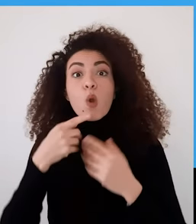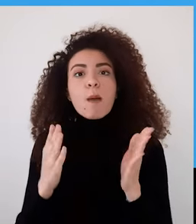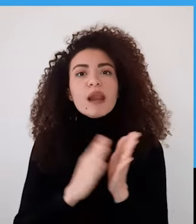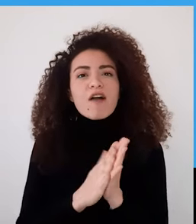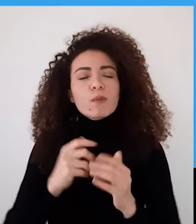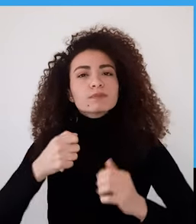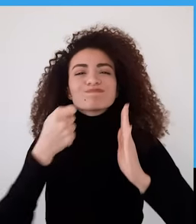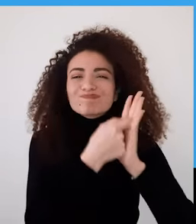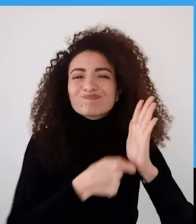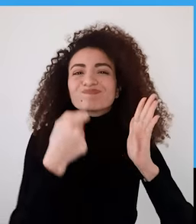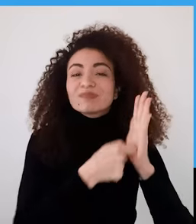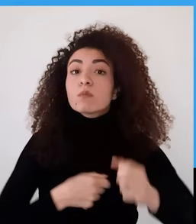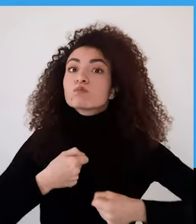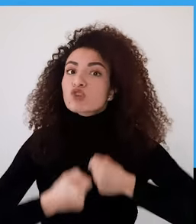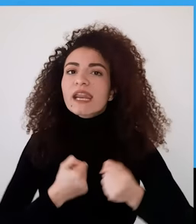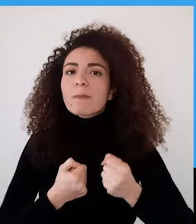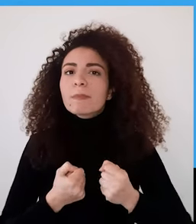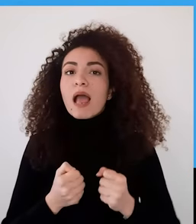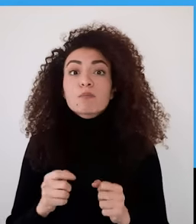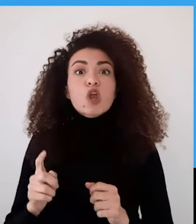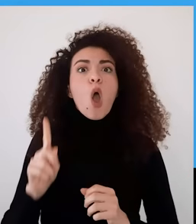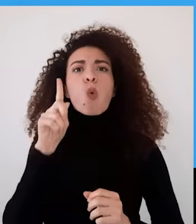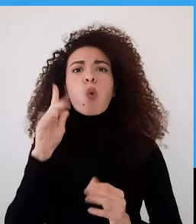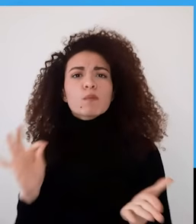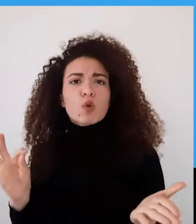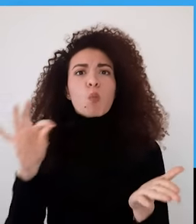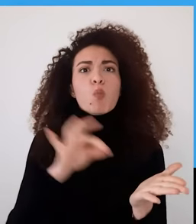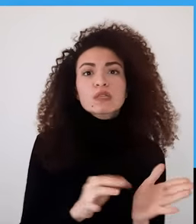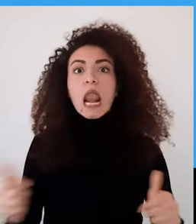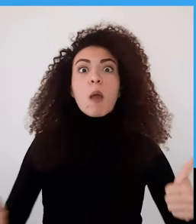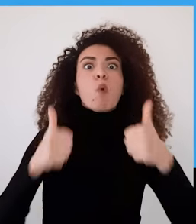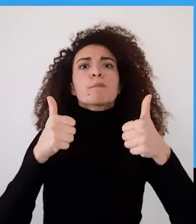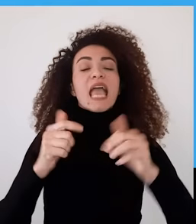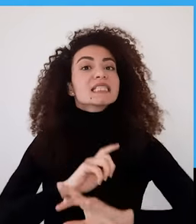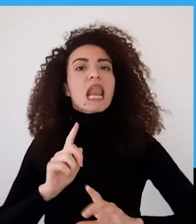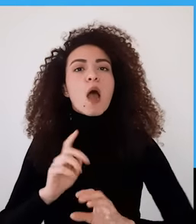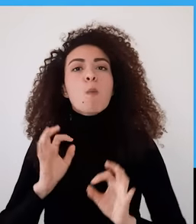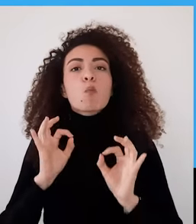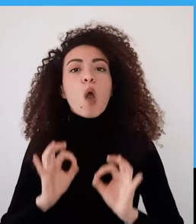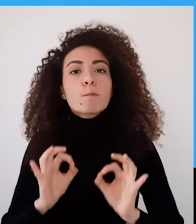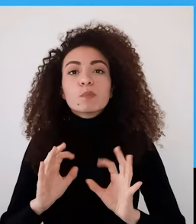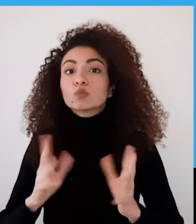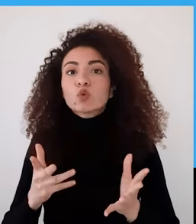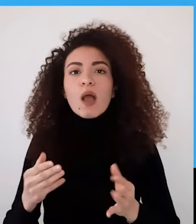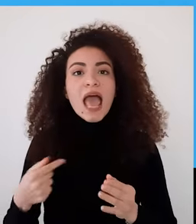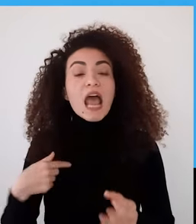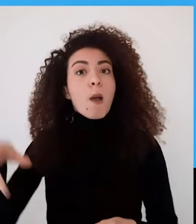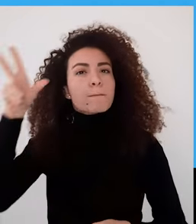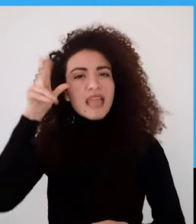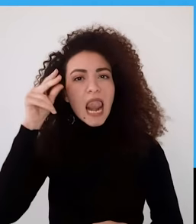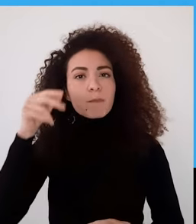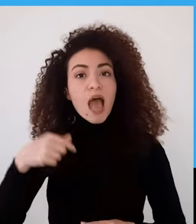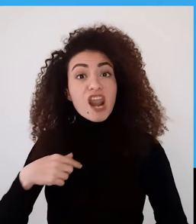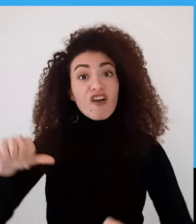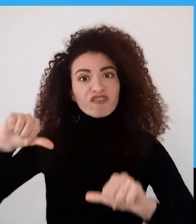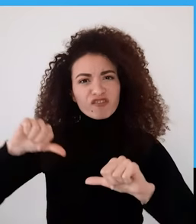نهدف للتقدم وليس للكمال. فهي المجموعات اللي بتعمل حسب عقلية النمو أظهرت قابلية وقدرة أكبر